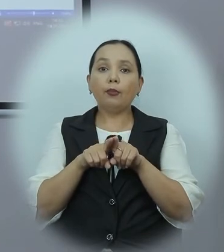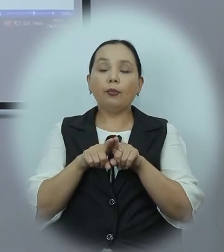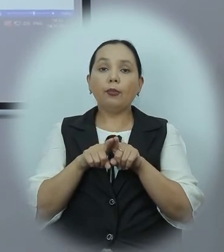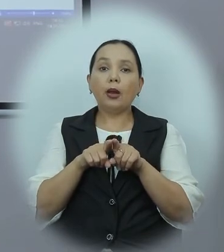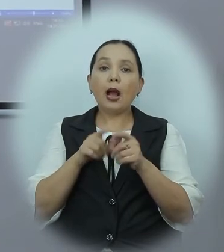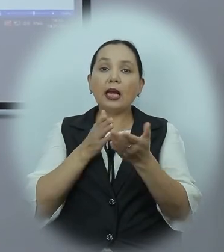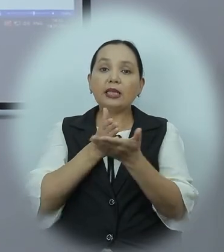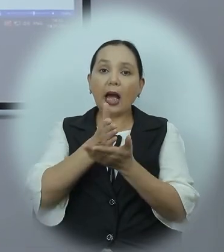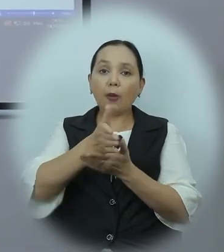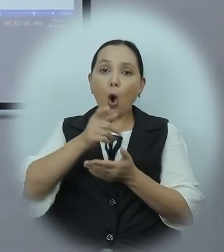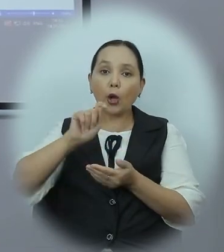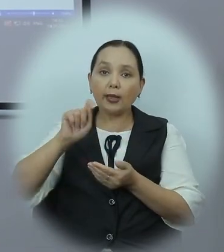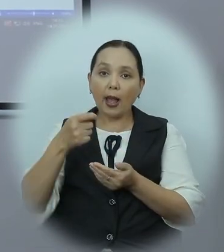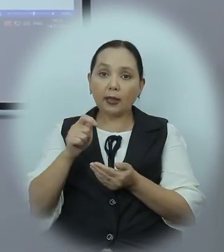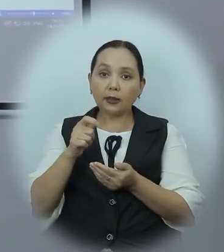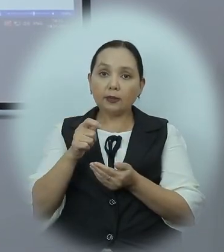tarmoq kaliti